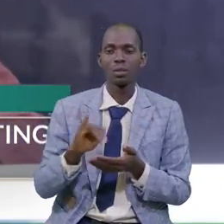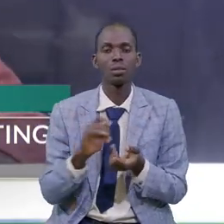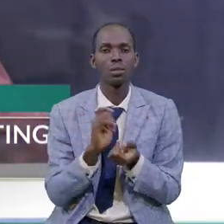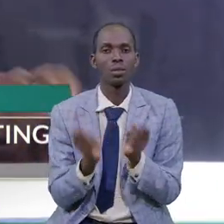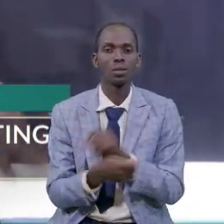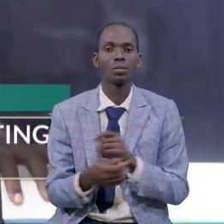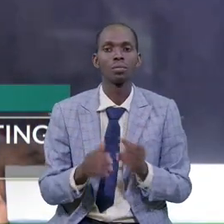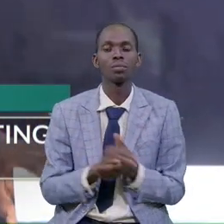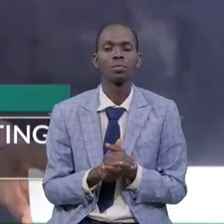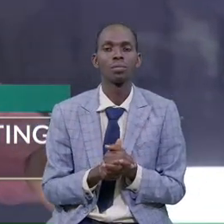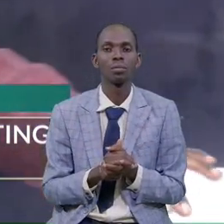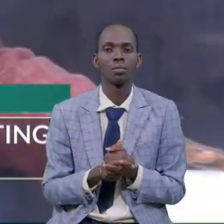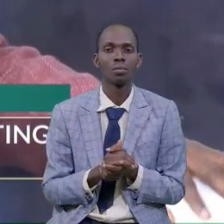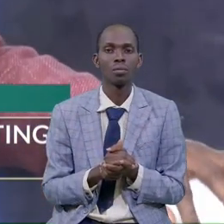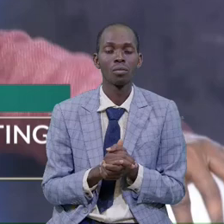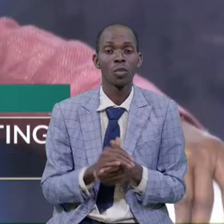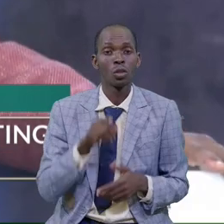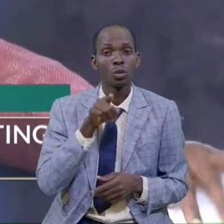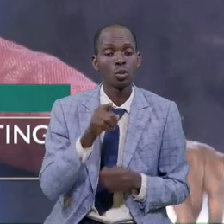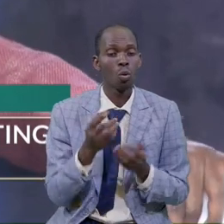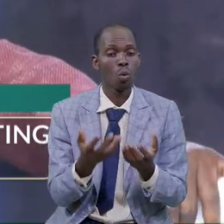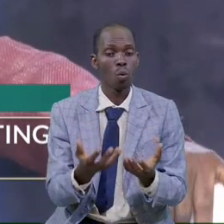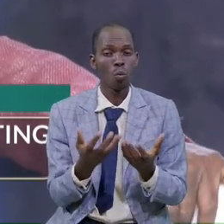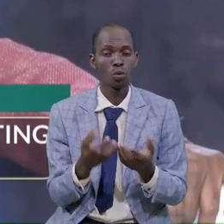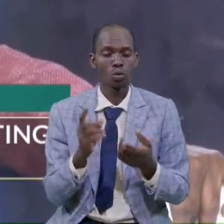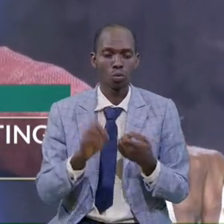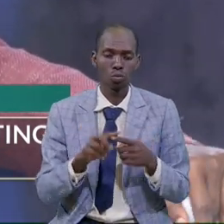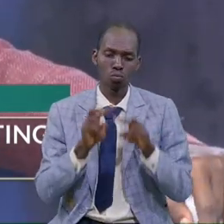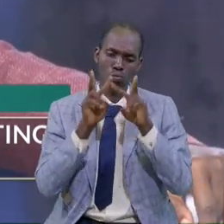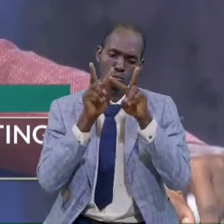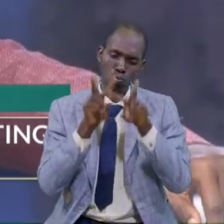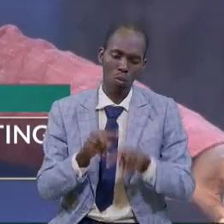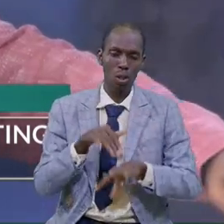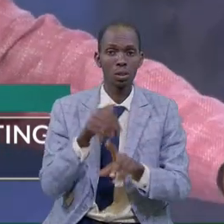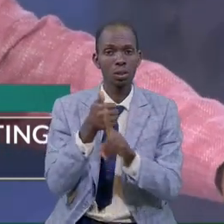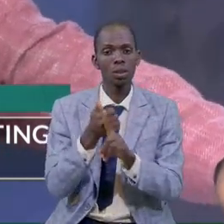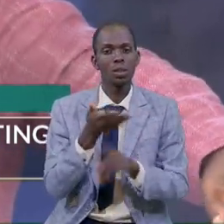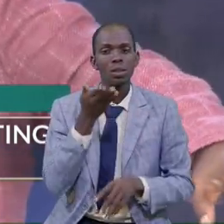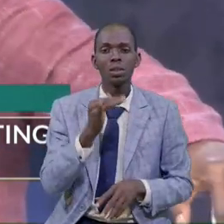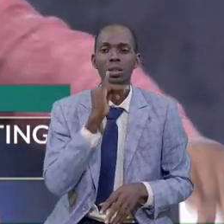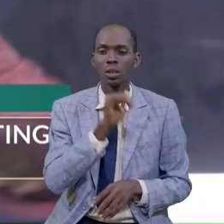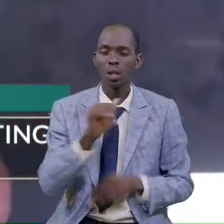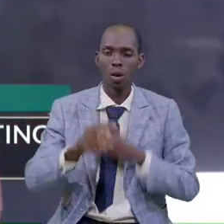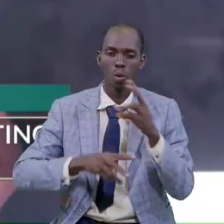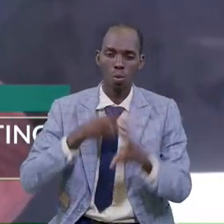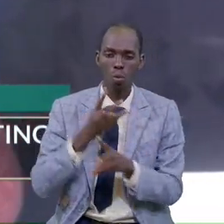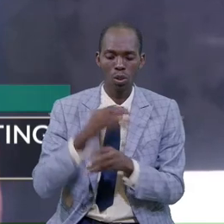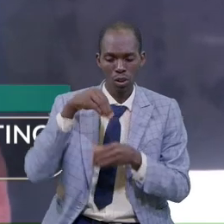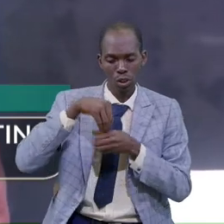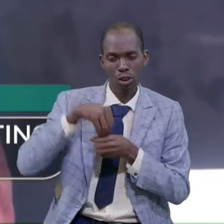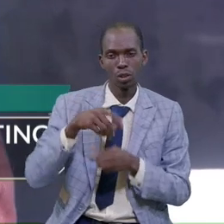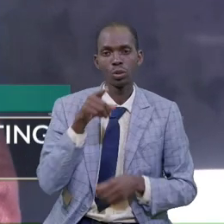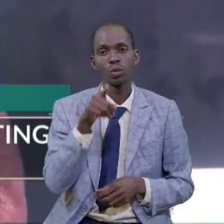Et qui résiste au changement. Tu dois t'examiner. Il y a un monde en toi qui résiste